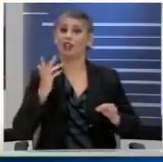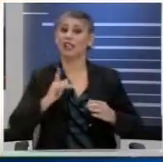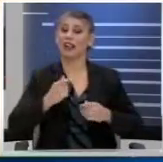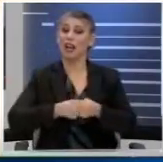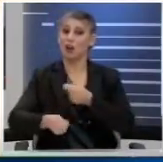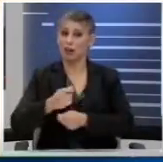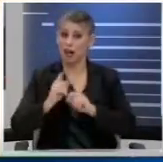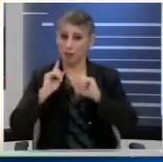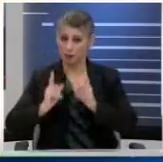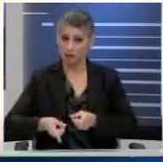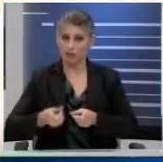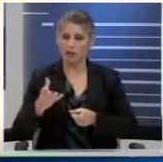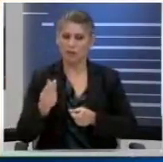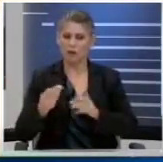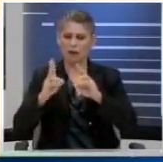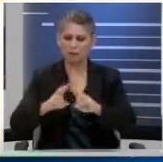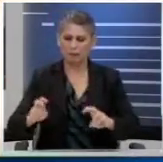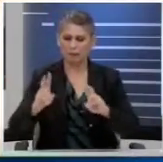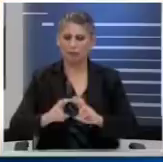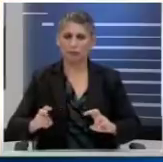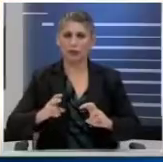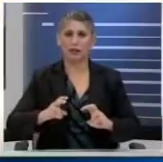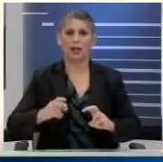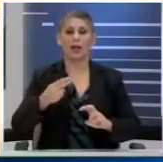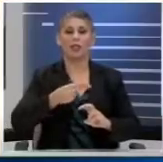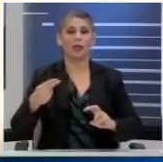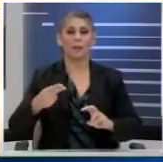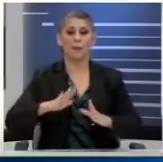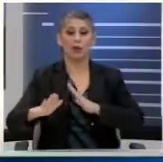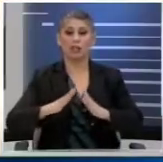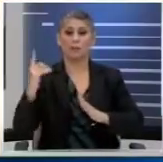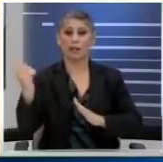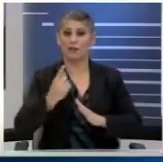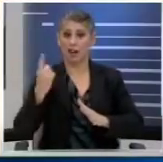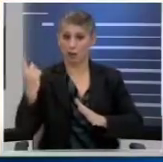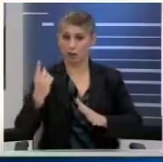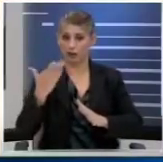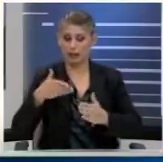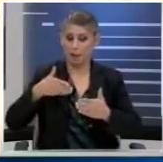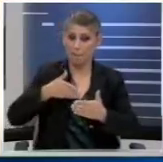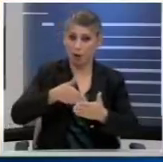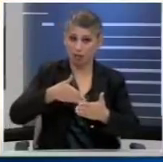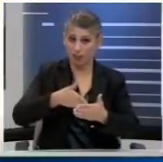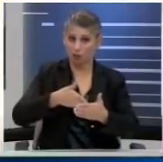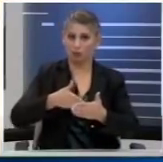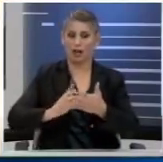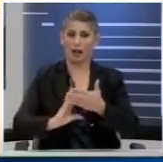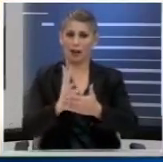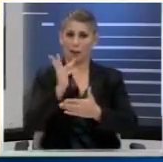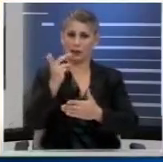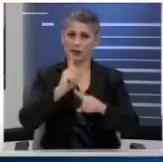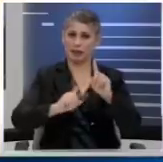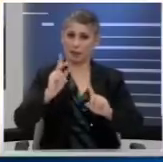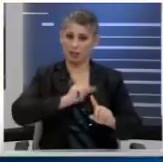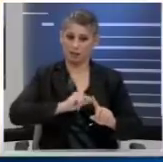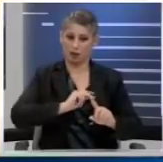αγορά αποφασίζει να μην πολυσκαλίζουμε τα ζητήματα της προστασίας του περιβάλλοντος, γιατί εμποδίζουν την ανάπτυξη, κάποια